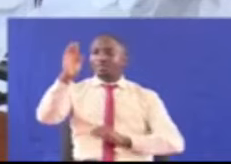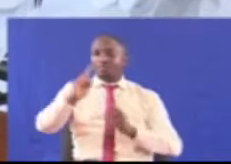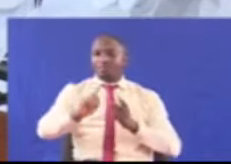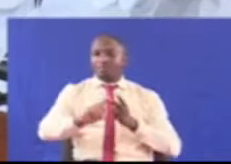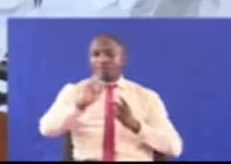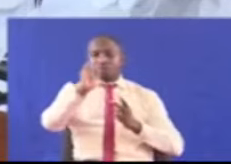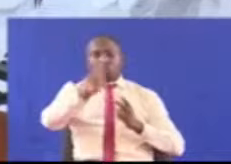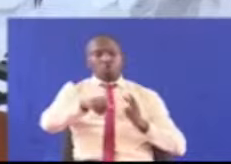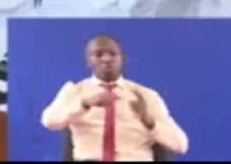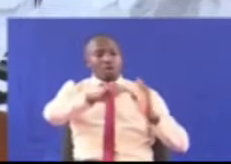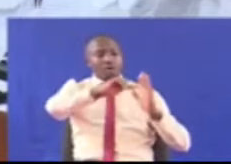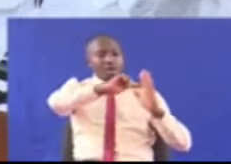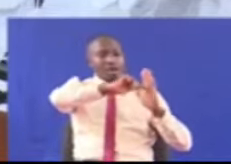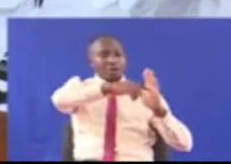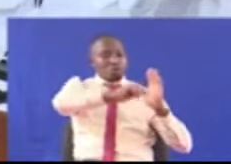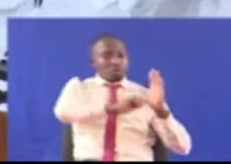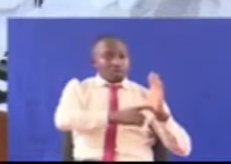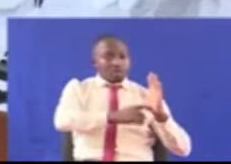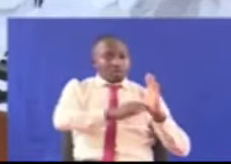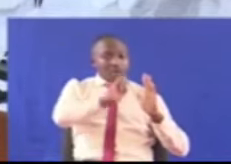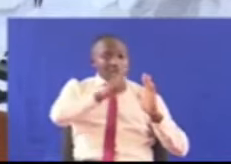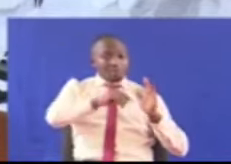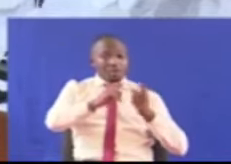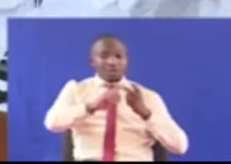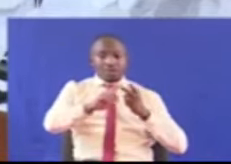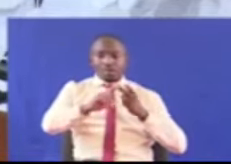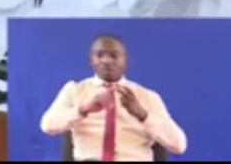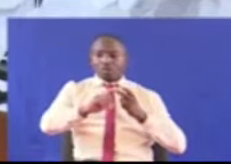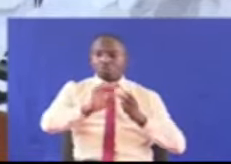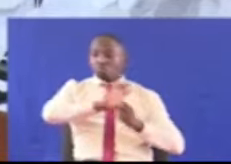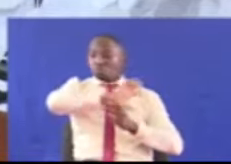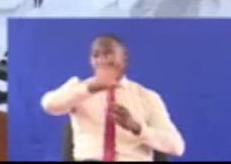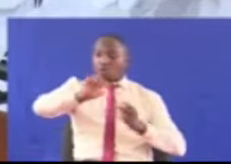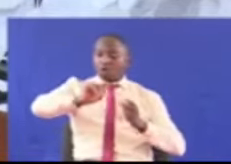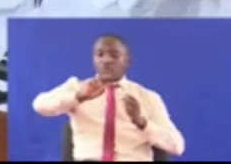Kulikuwa na kanuni ambayo ilitupita wote.